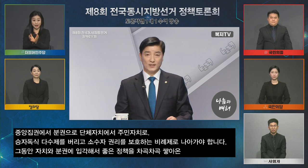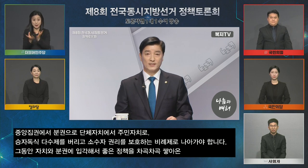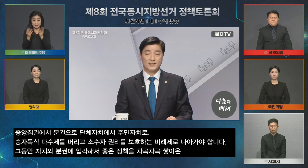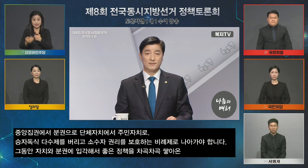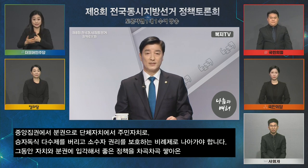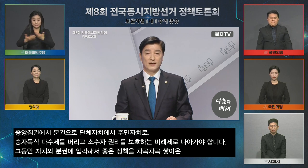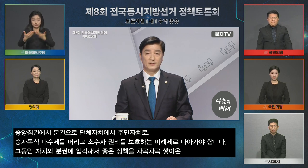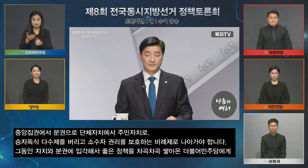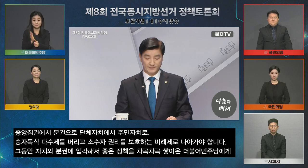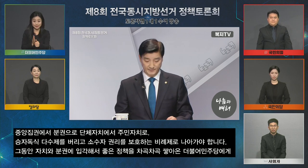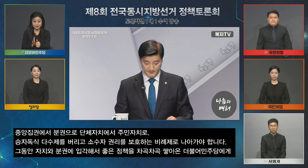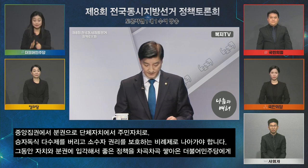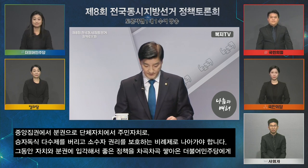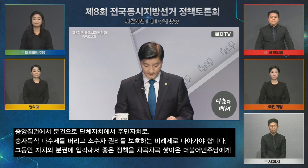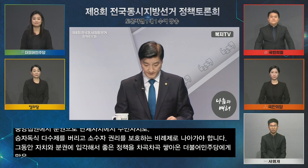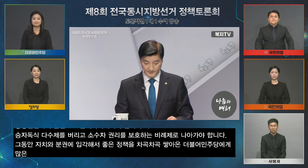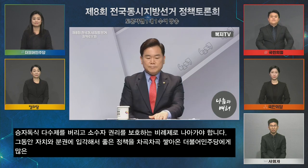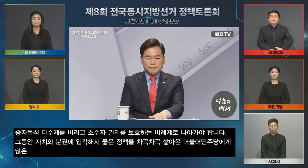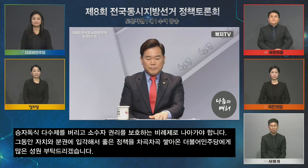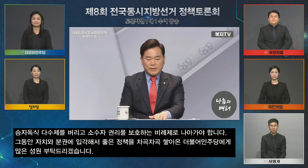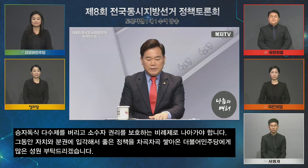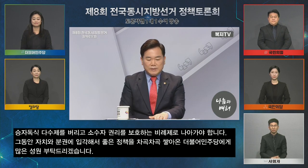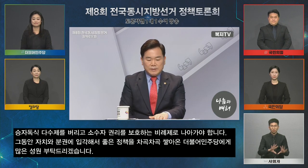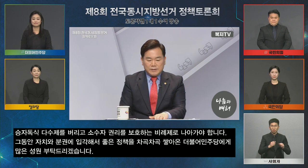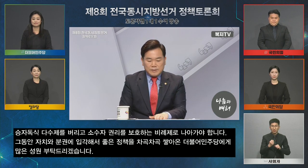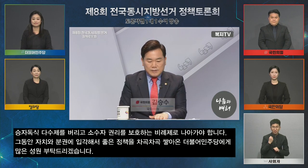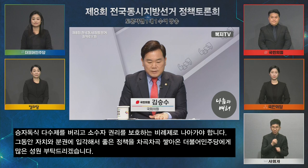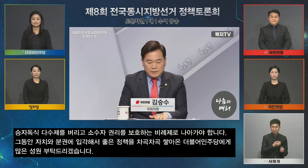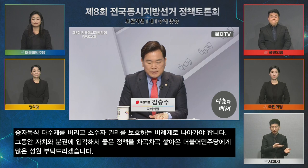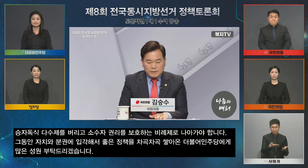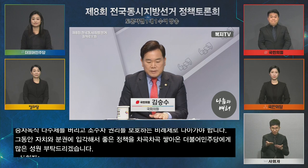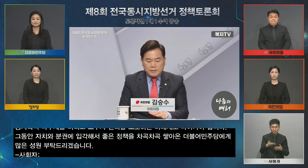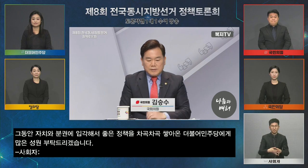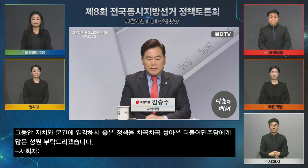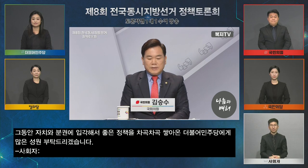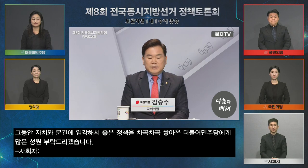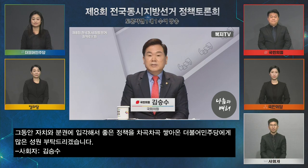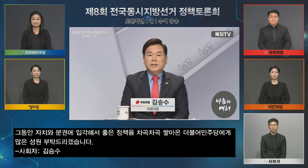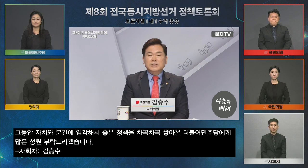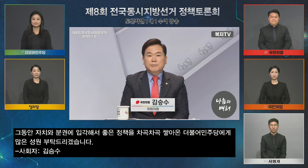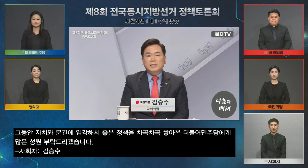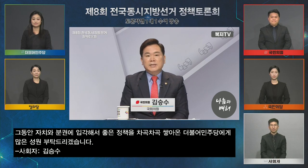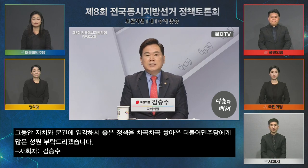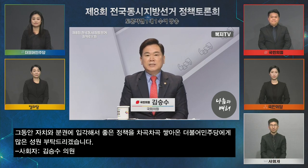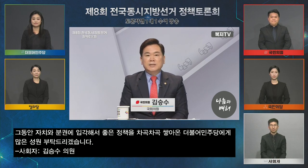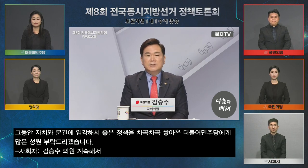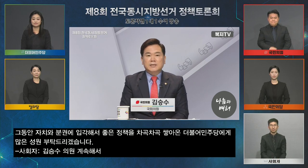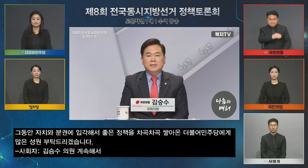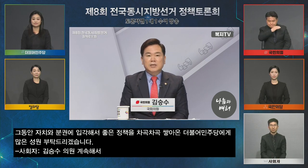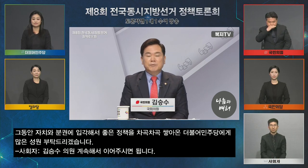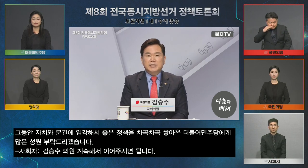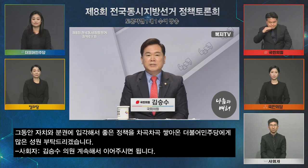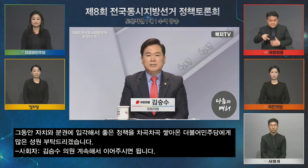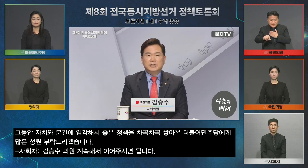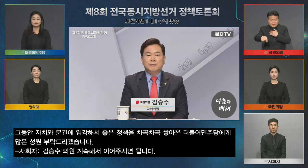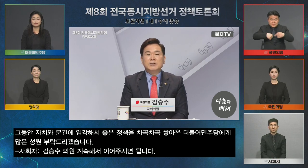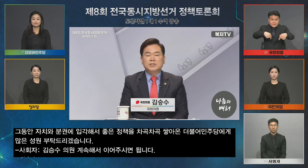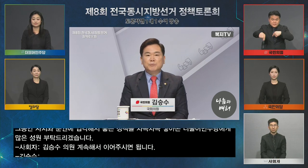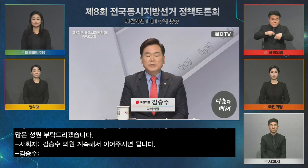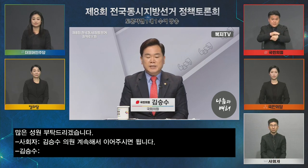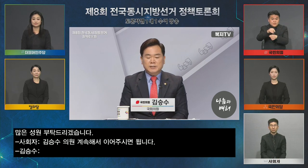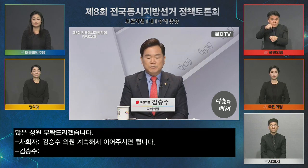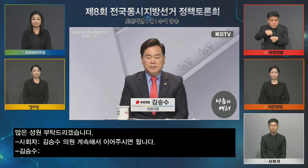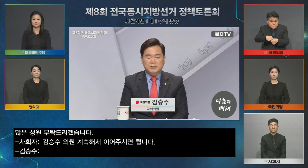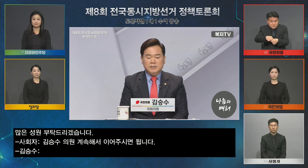성원 부탁드리겠습니다. 네, 김승수 의원 계속해서 이어주시면 됩니다. 네, 건전한 지방자치가 정착되기 위해서는